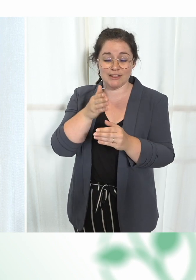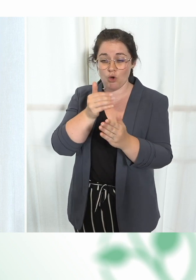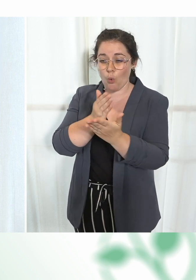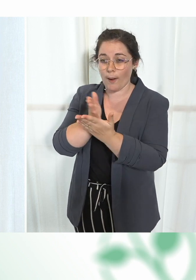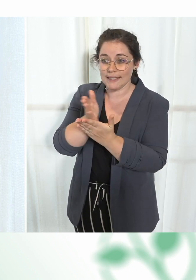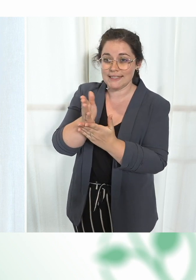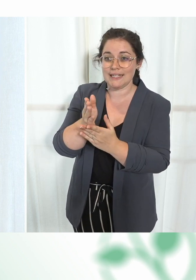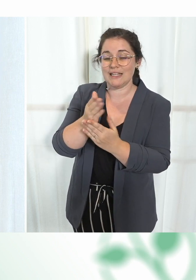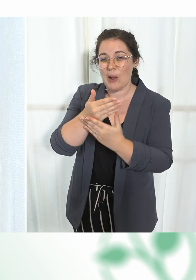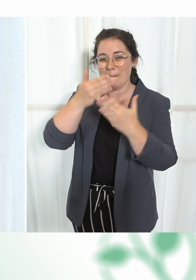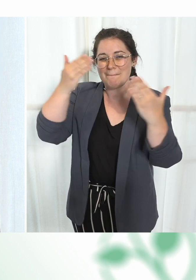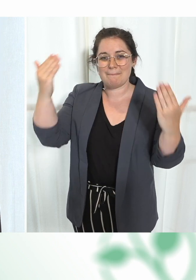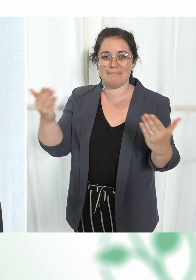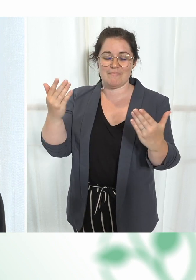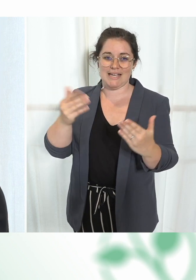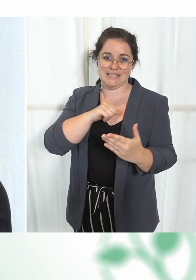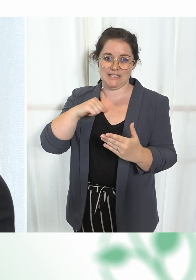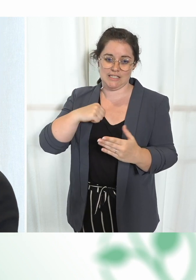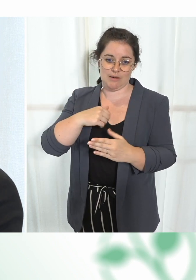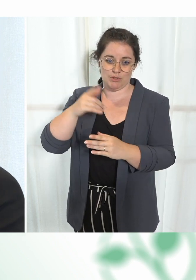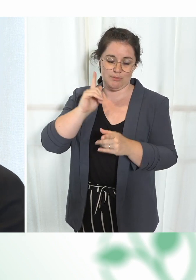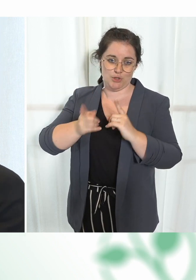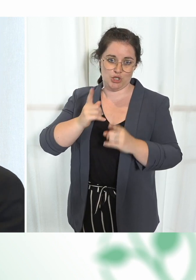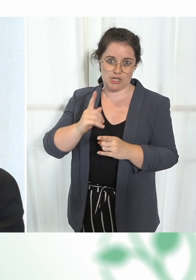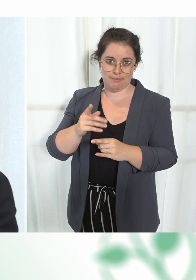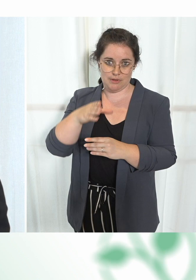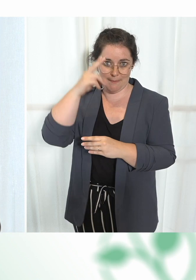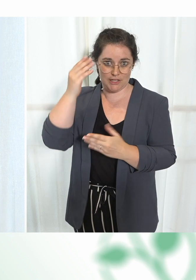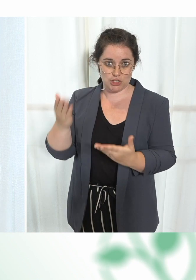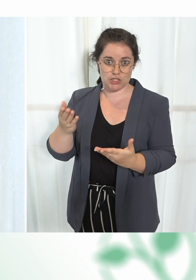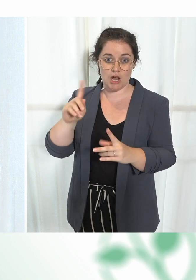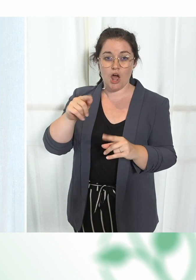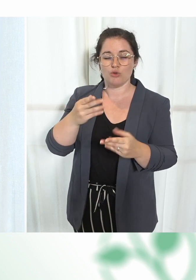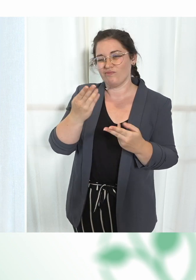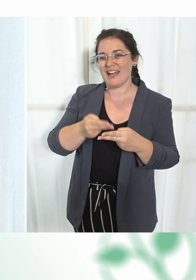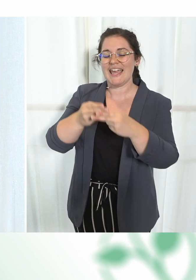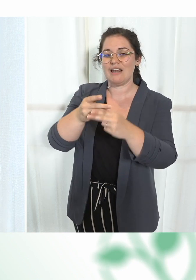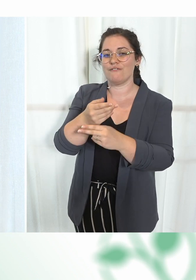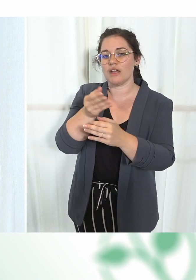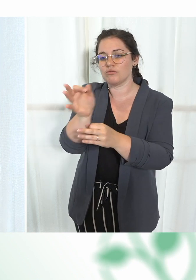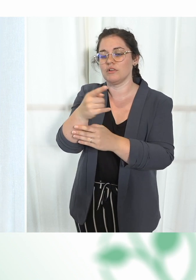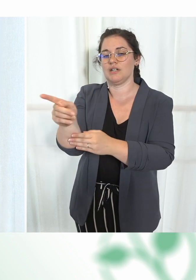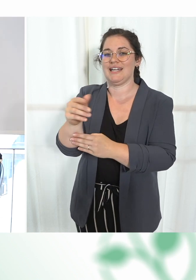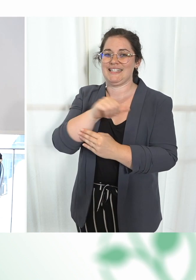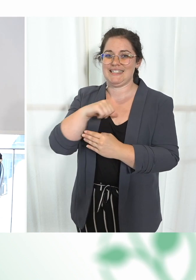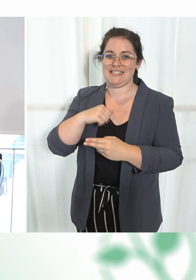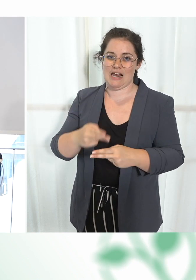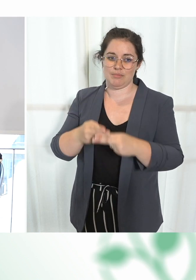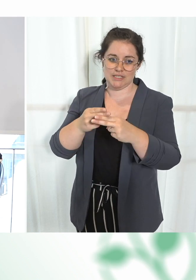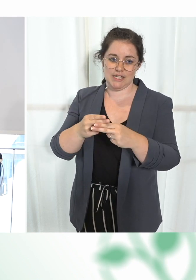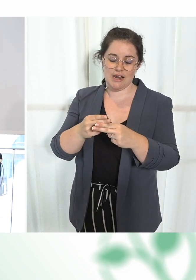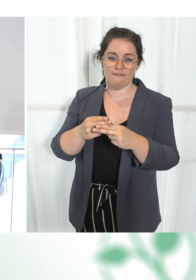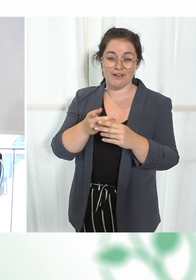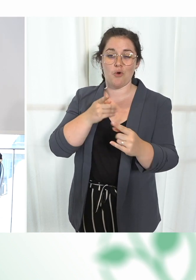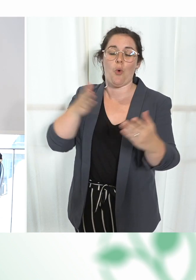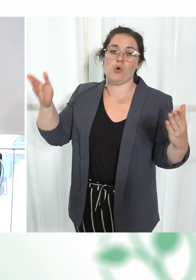größtmöglichen Selbstständigkeit und Selbstbestimmtheit von Menschen. Und so die Hilfe zur Selbsthilfe, die Selbstbefähigung ist so ein ganz großes